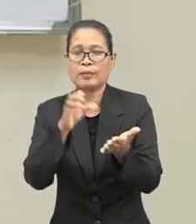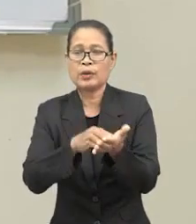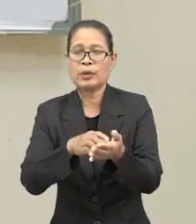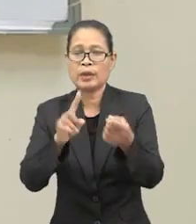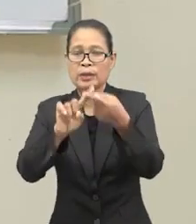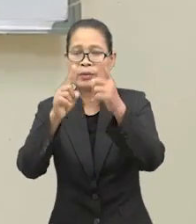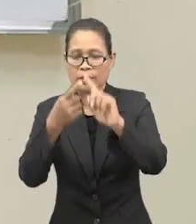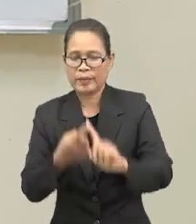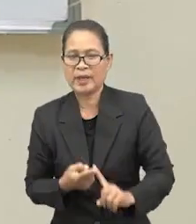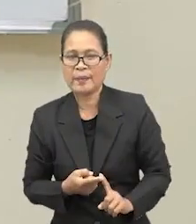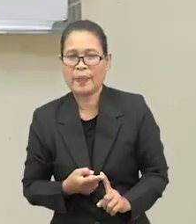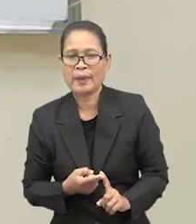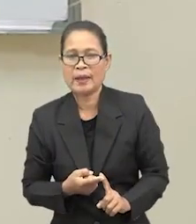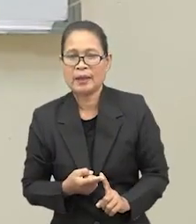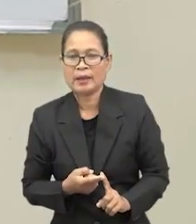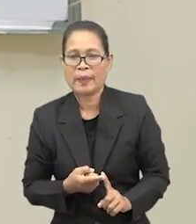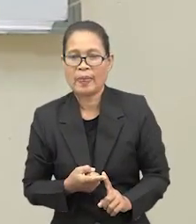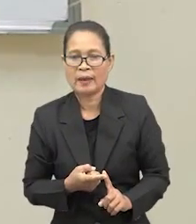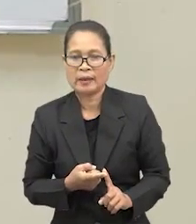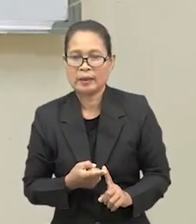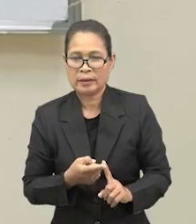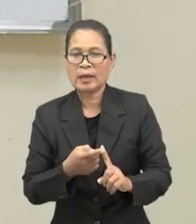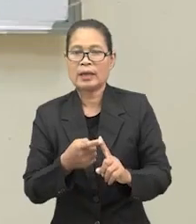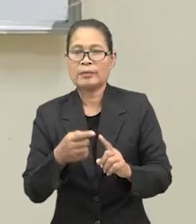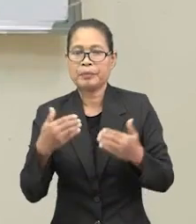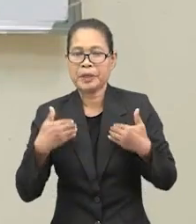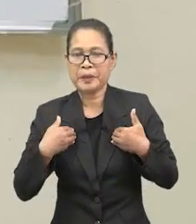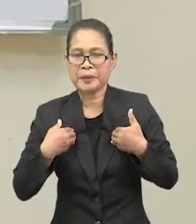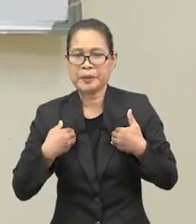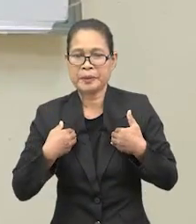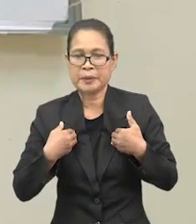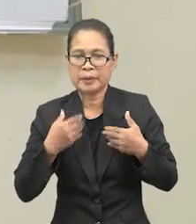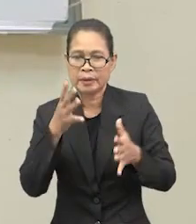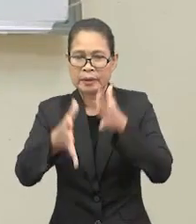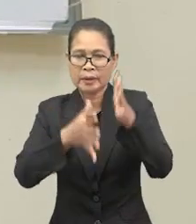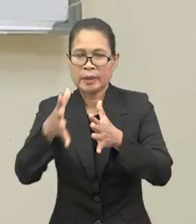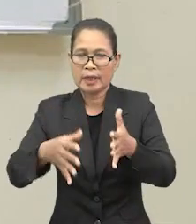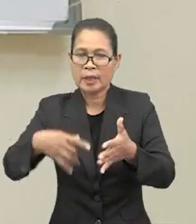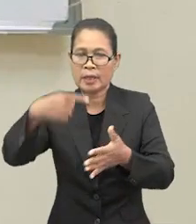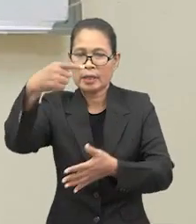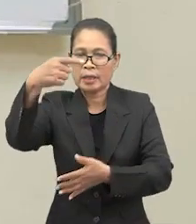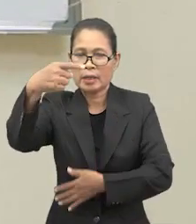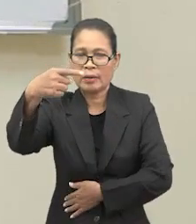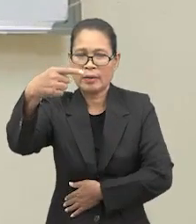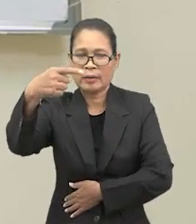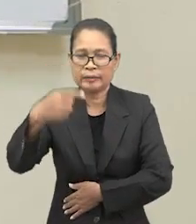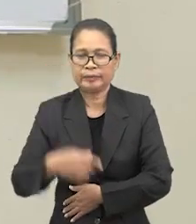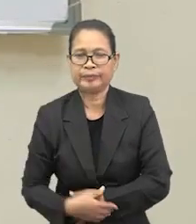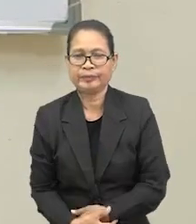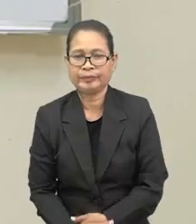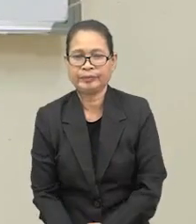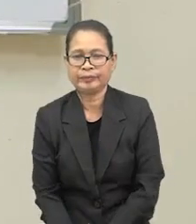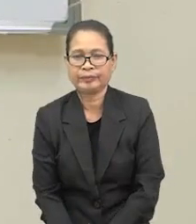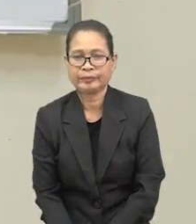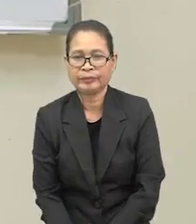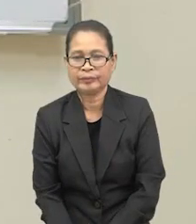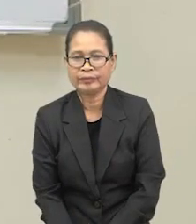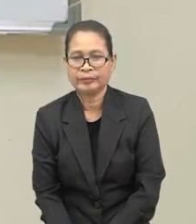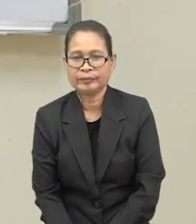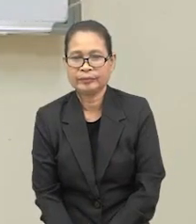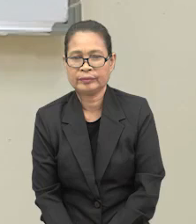hiện nhưng chẳng con đã bằng cách là bạc lệch máu đại miên sở nhà đỏ nè ở miên sở nhà